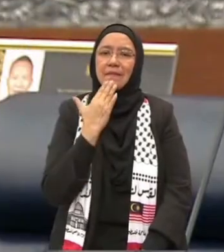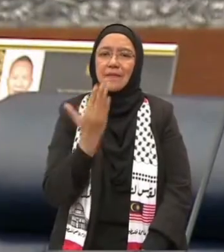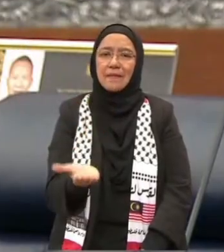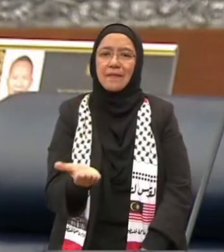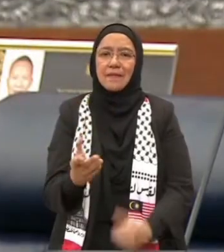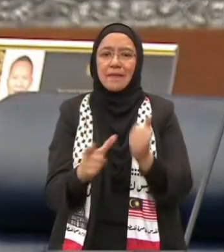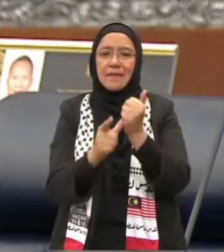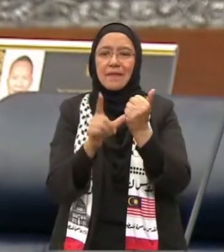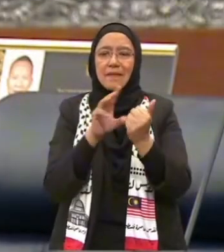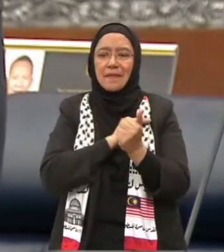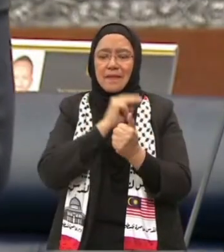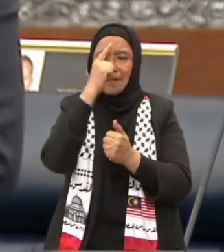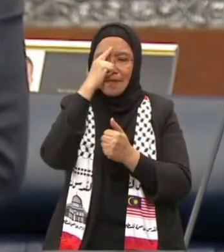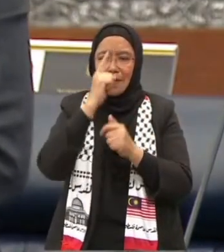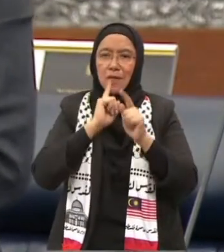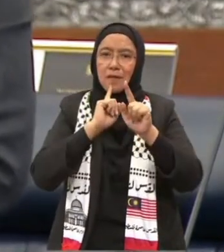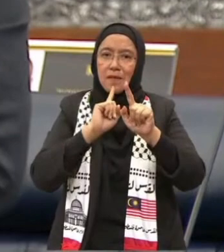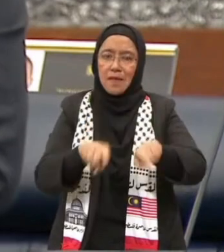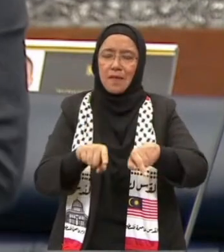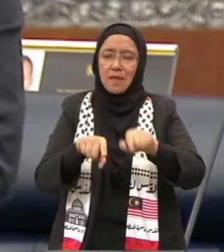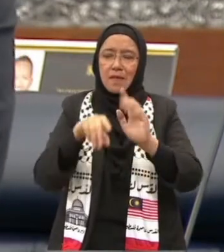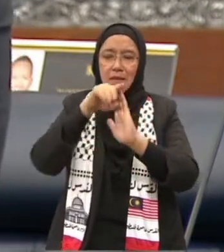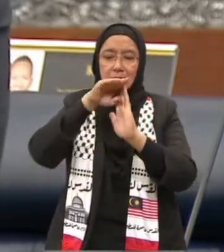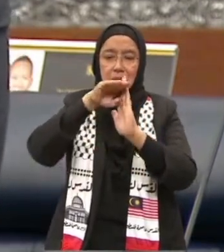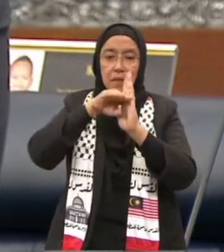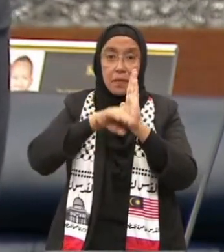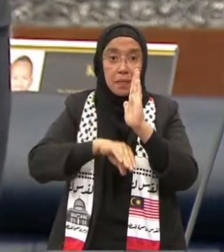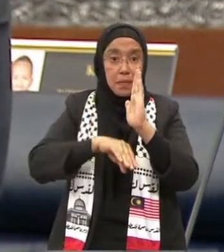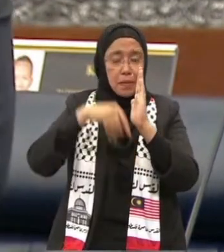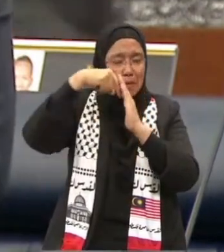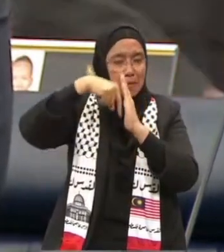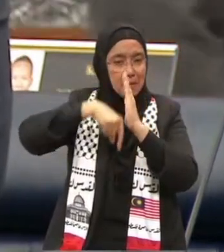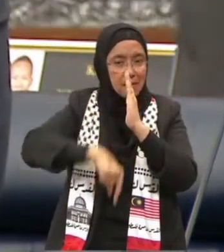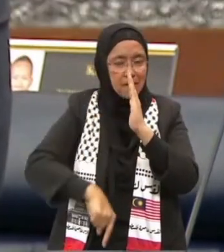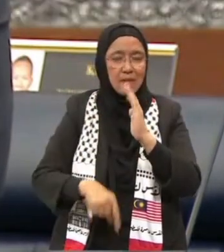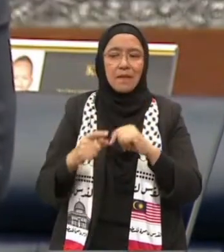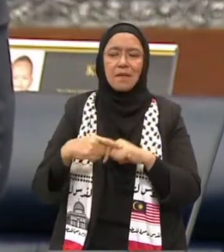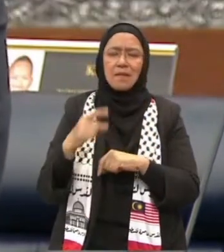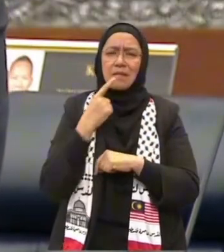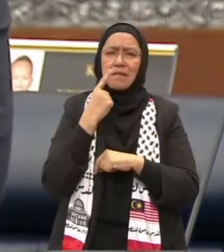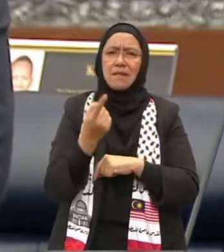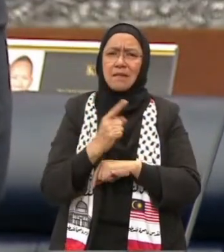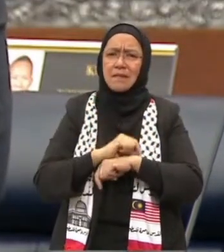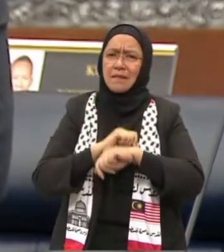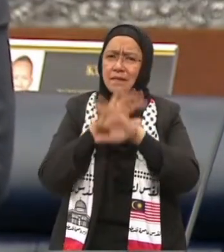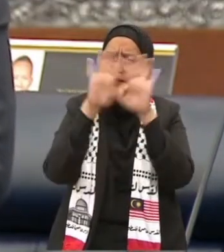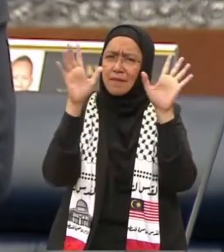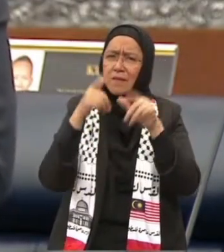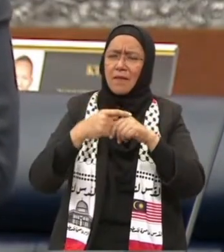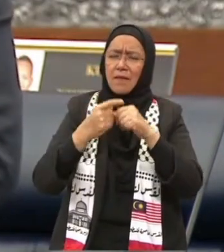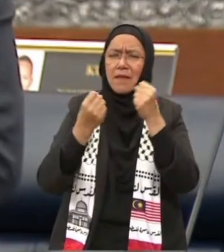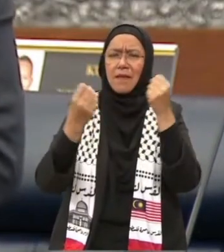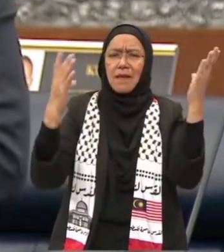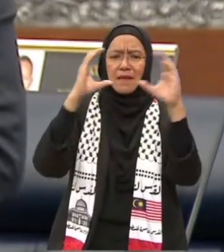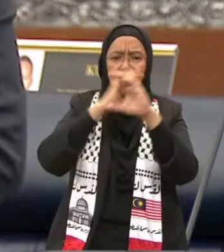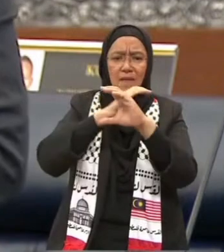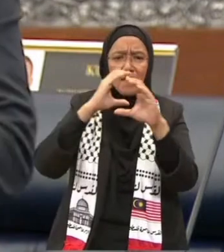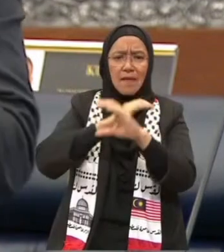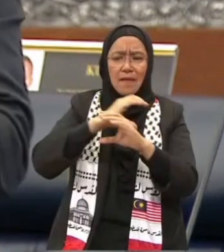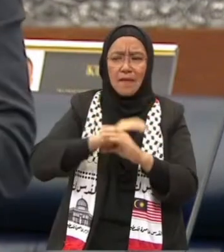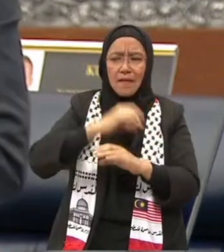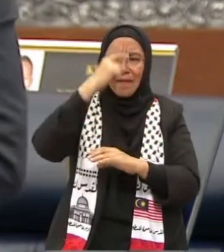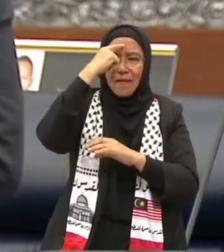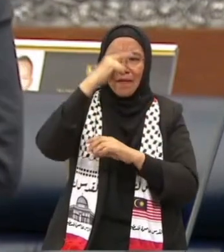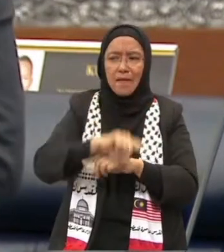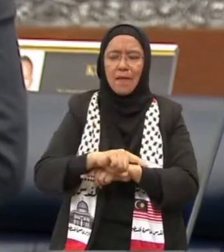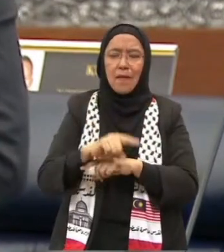komprehensif. Ternyata banyak cabaran dalam kita melaksanakan akta ini. Soalan tambahan saya adalah apakah langkah-langkah